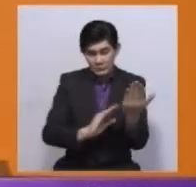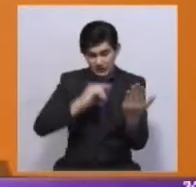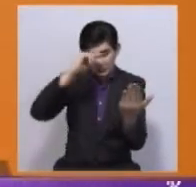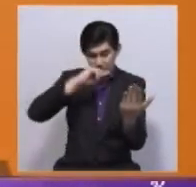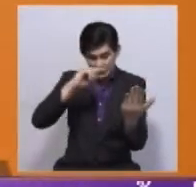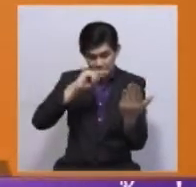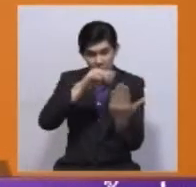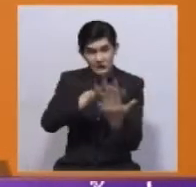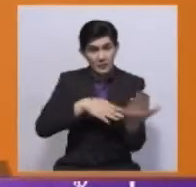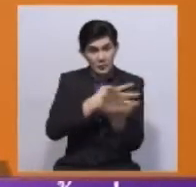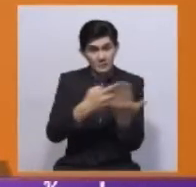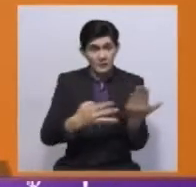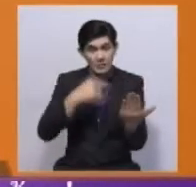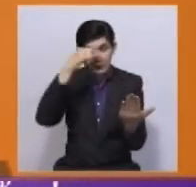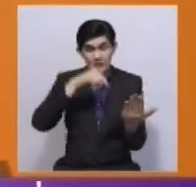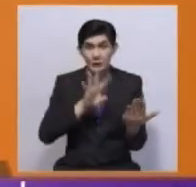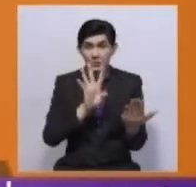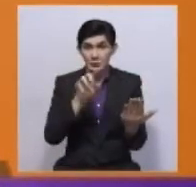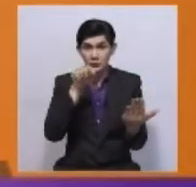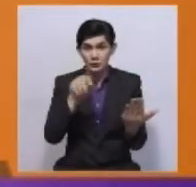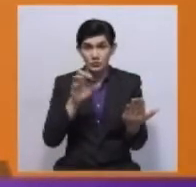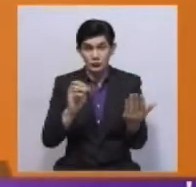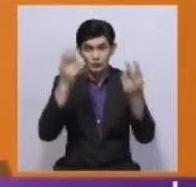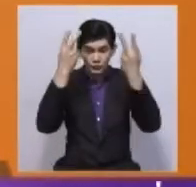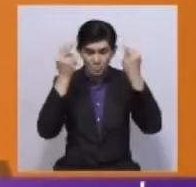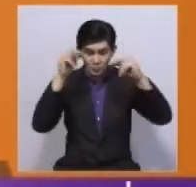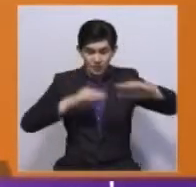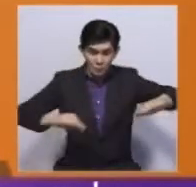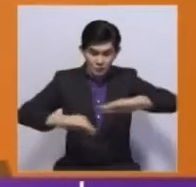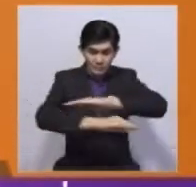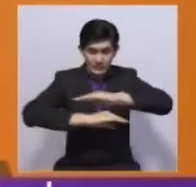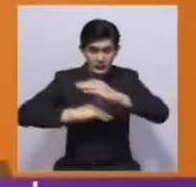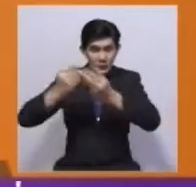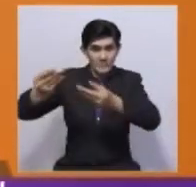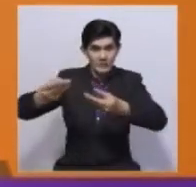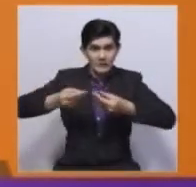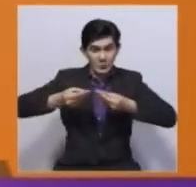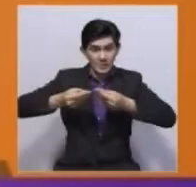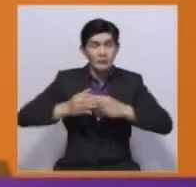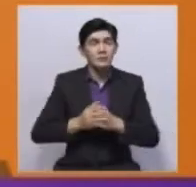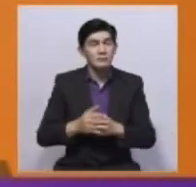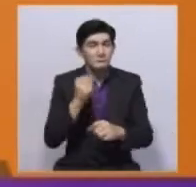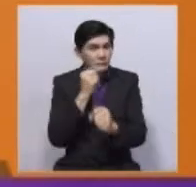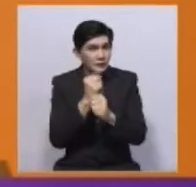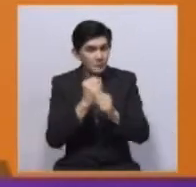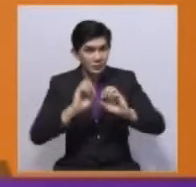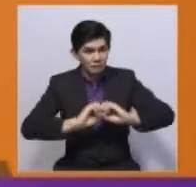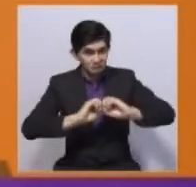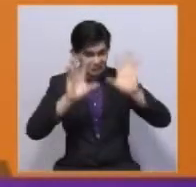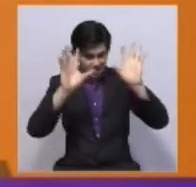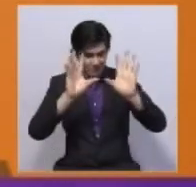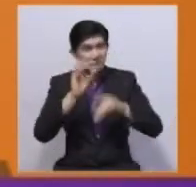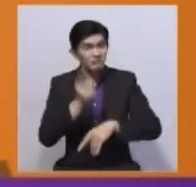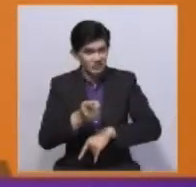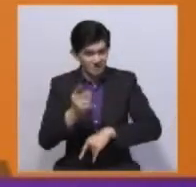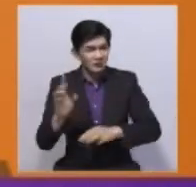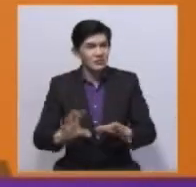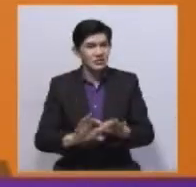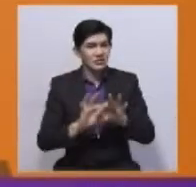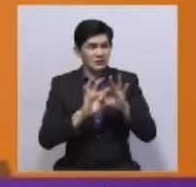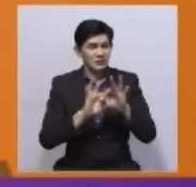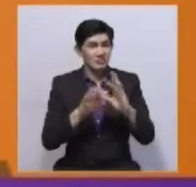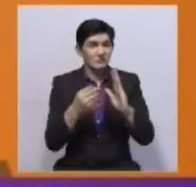บายไทยแลนด์ 4.0 ที่ท่านนายกวางแนวไว้เนี่ยจะมีการดำเนินงานเป็นรูปธรรมอย่างน้อยในเรื่องของ